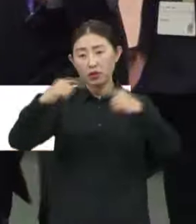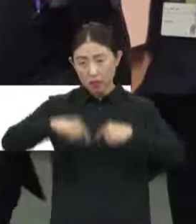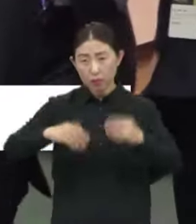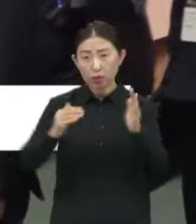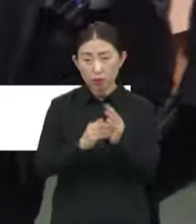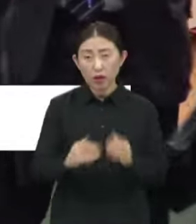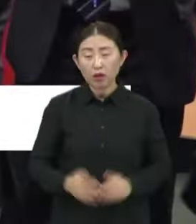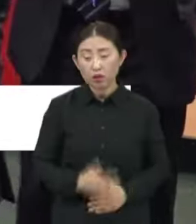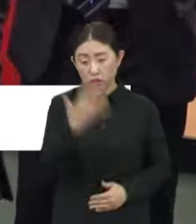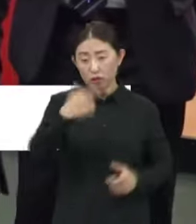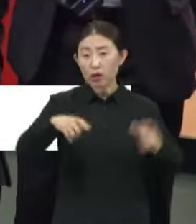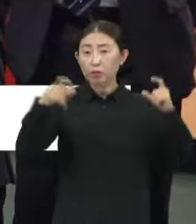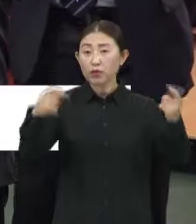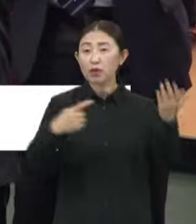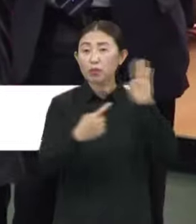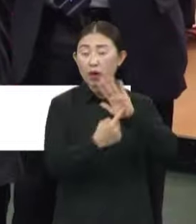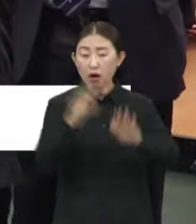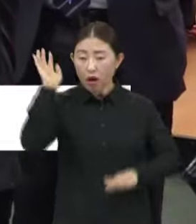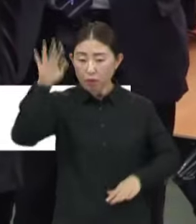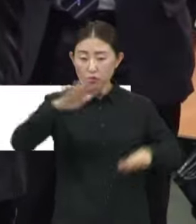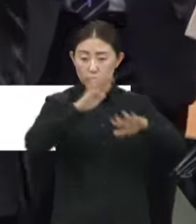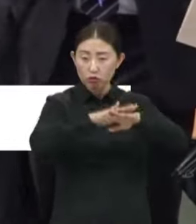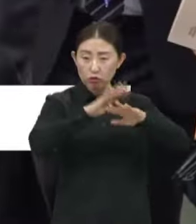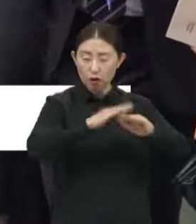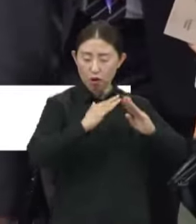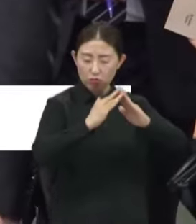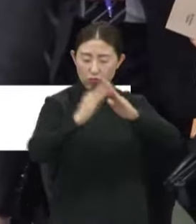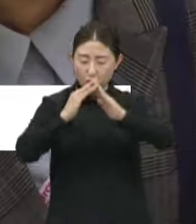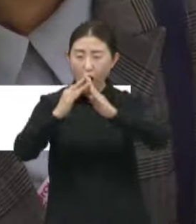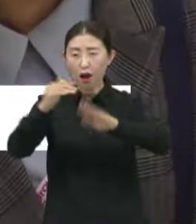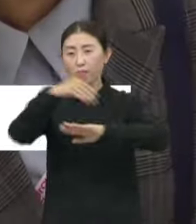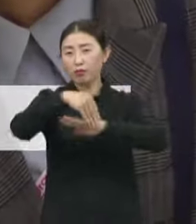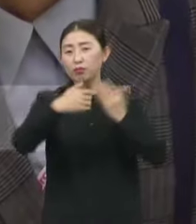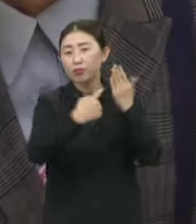행사에서 충남도가 스마트 농업 비전을 발표했습니다.